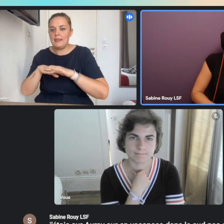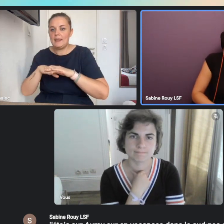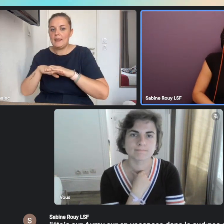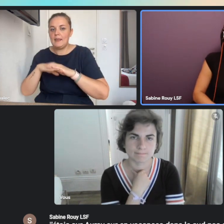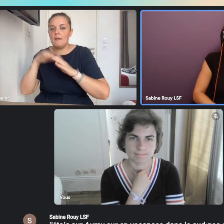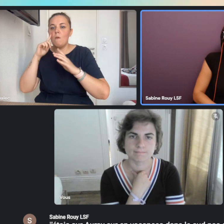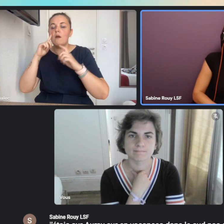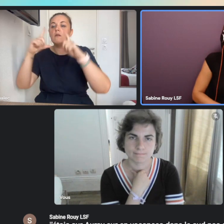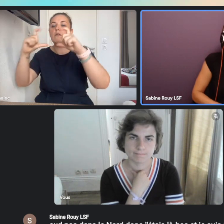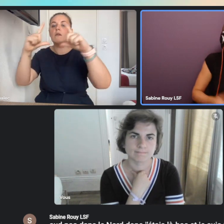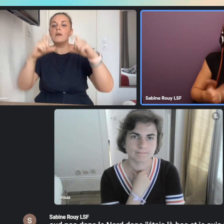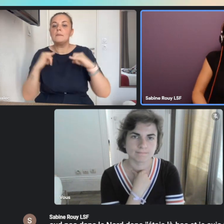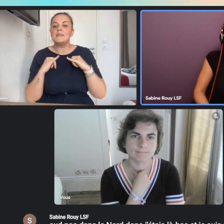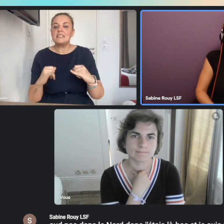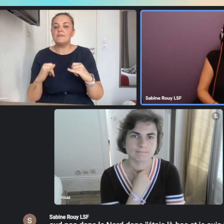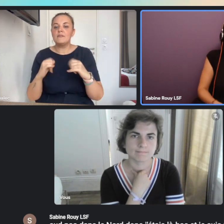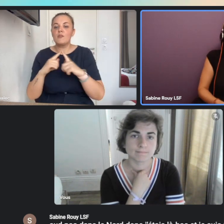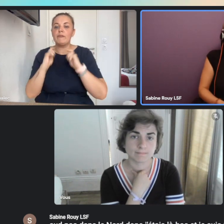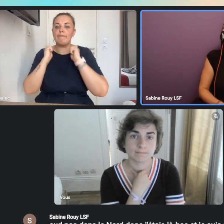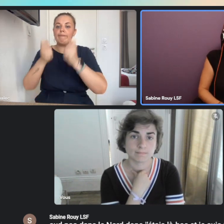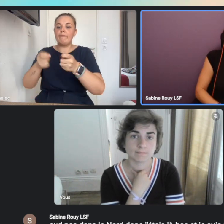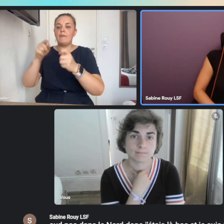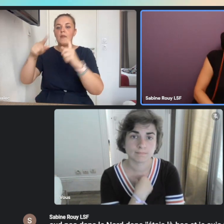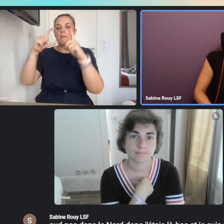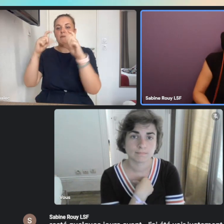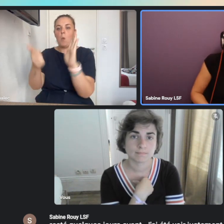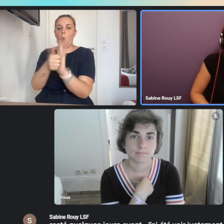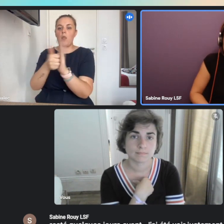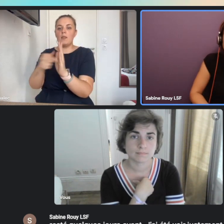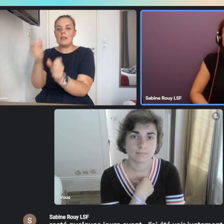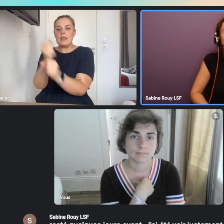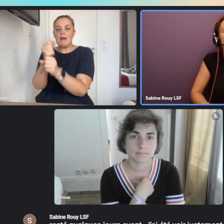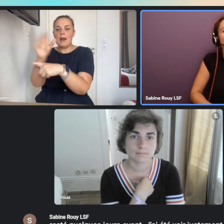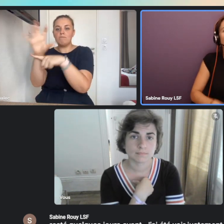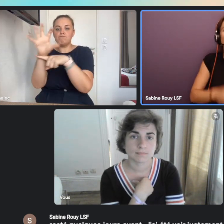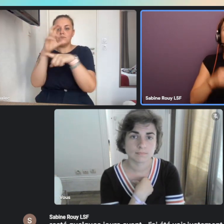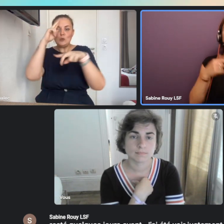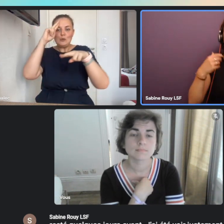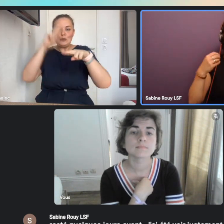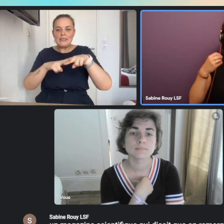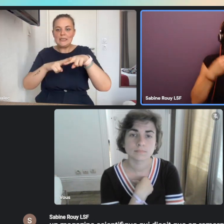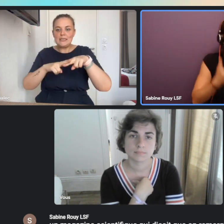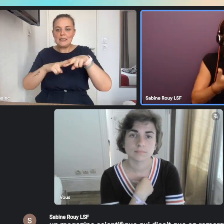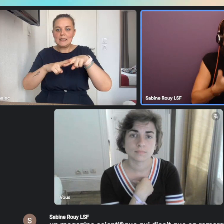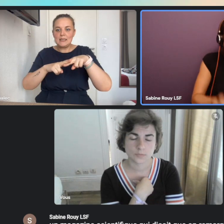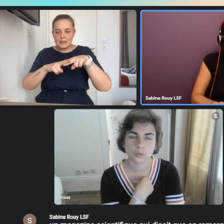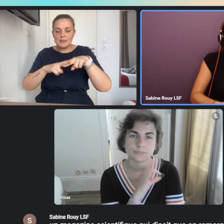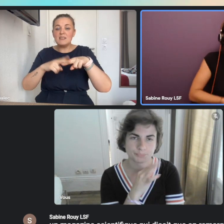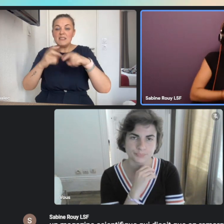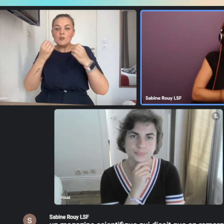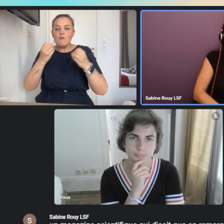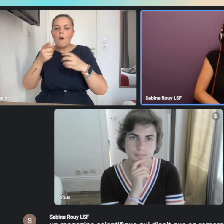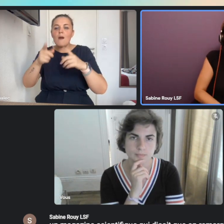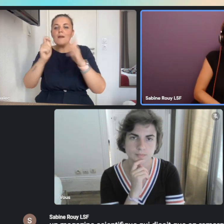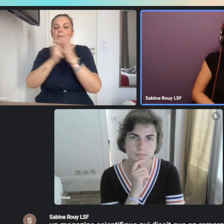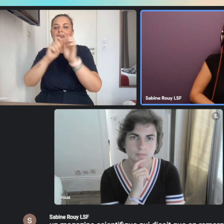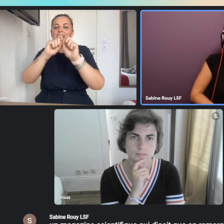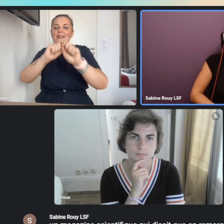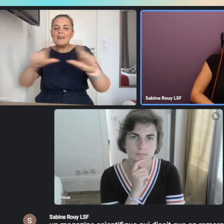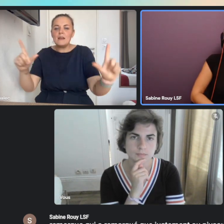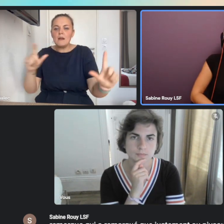en fait, on s'aperçoit qu'on mémorise moins via les photos parce que du coup, on est passif. On fait des photos et c'est la photo qui sert de souvenir, qui